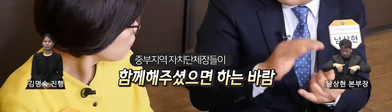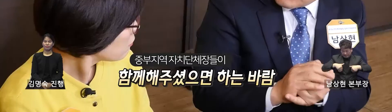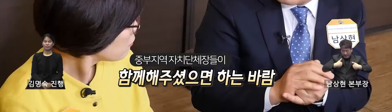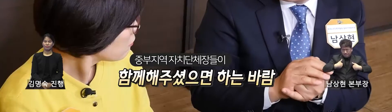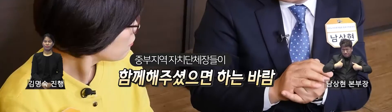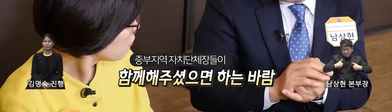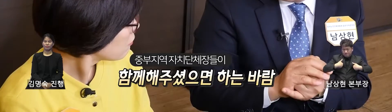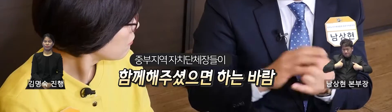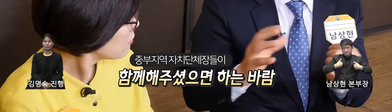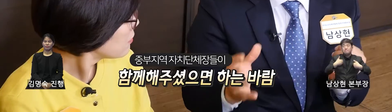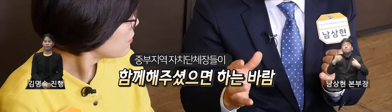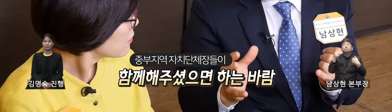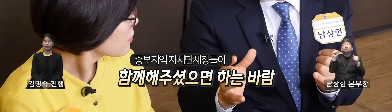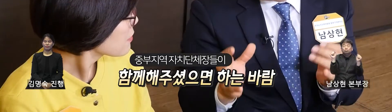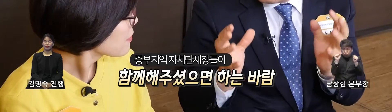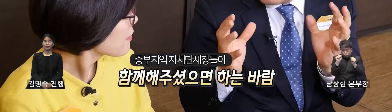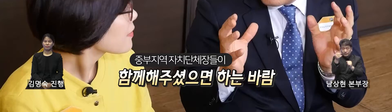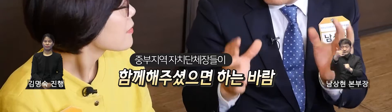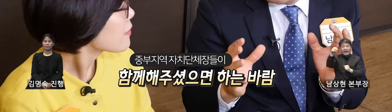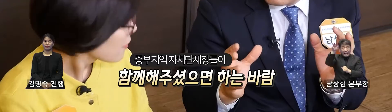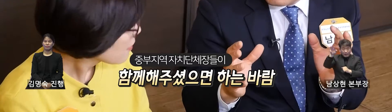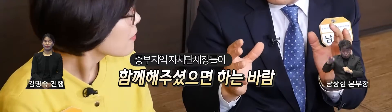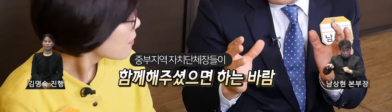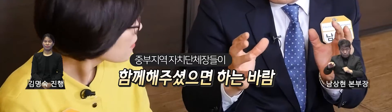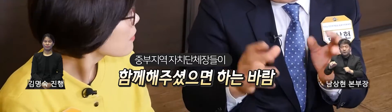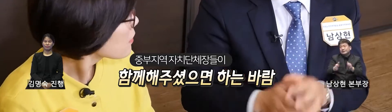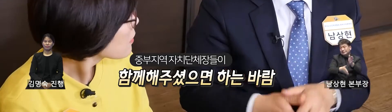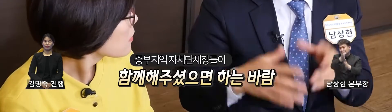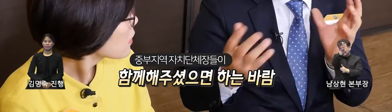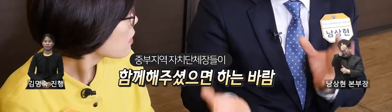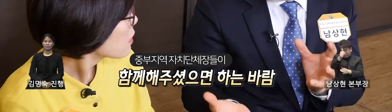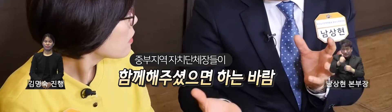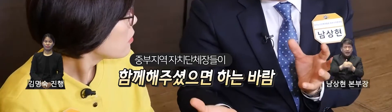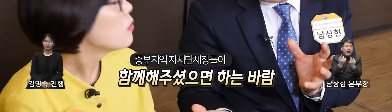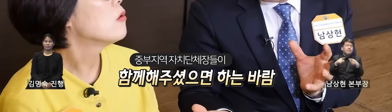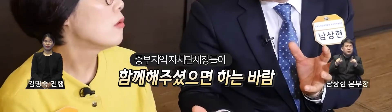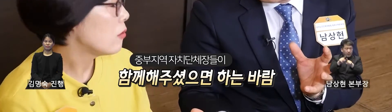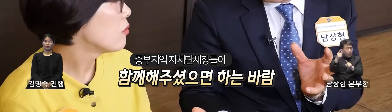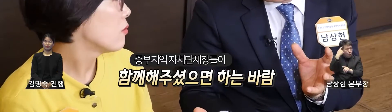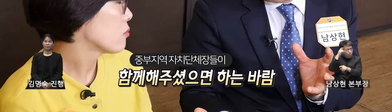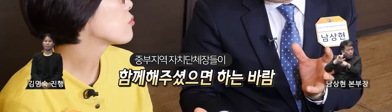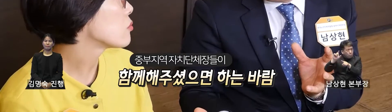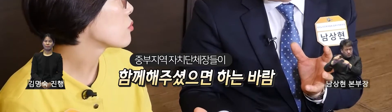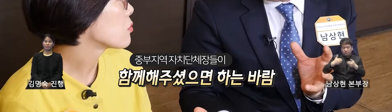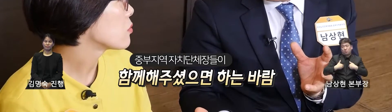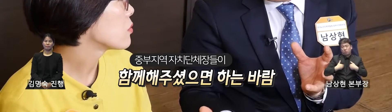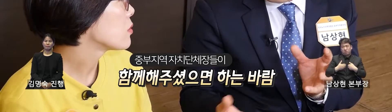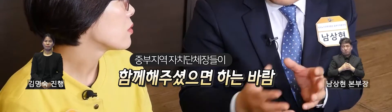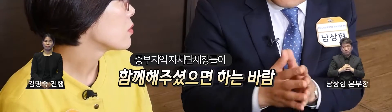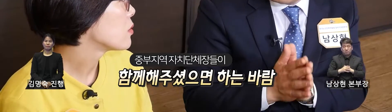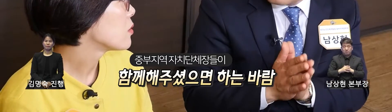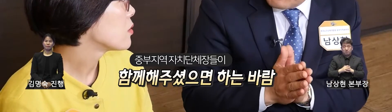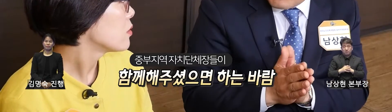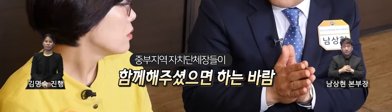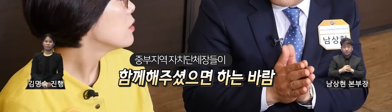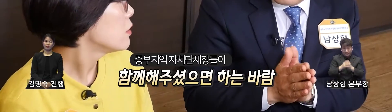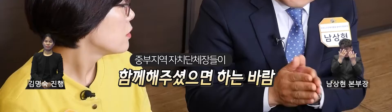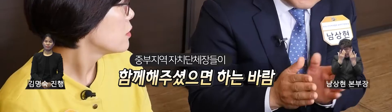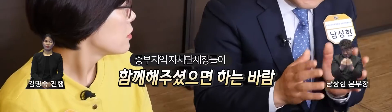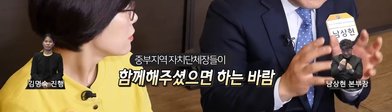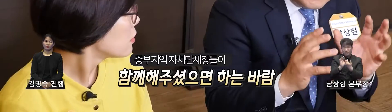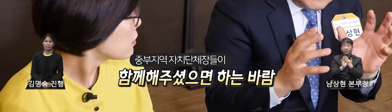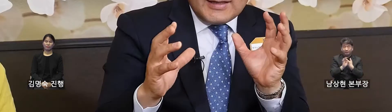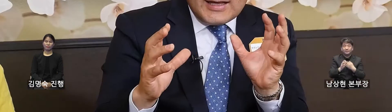세종, 충북 이 자치단체장님들이 같이 고민을 좀 해주셨으면 좋겠어요. 예를 들면